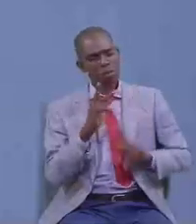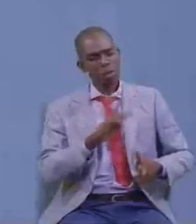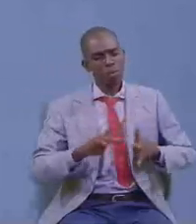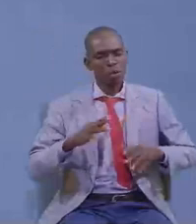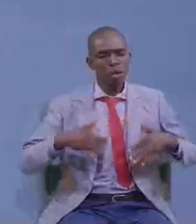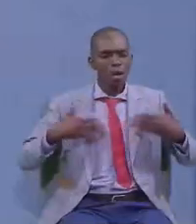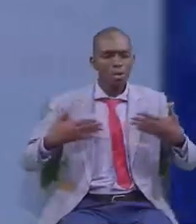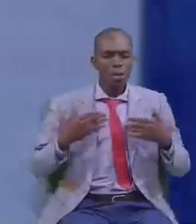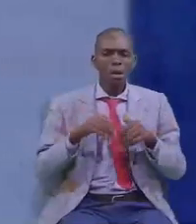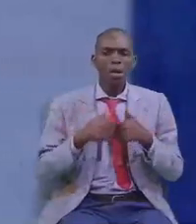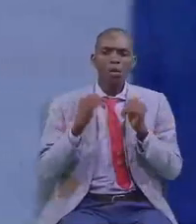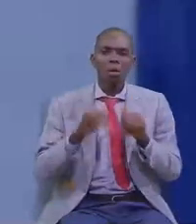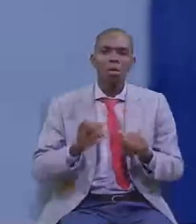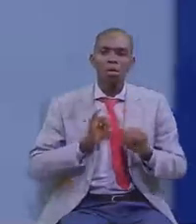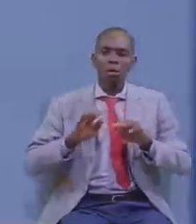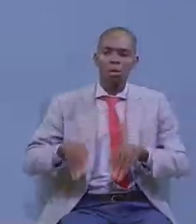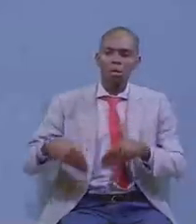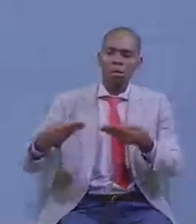comment je peux pourvoir à leurs besoins.